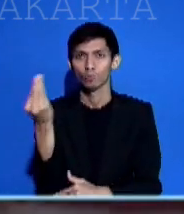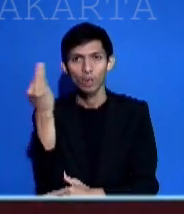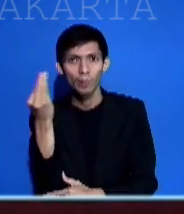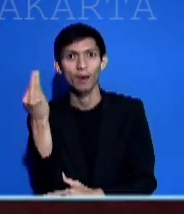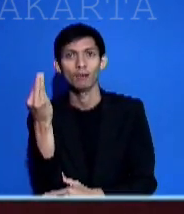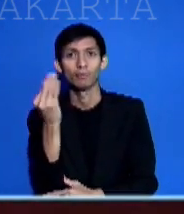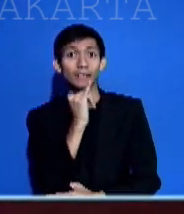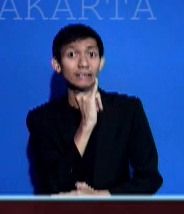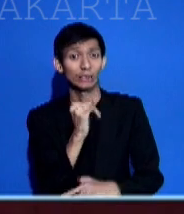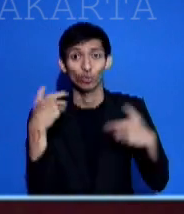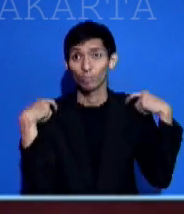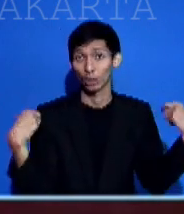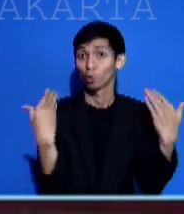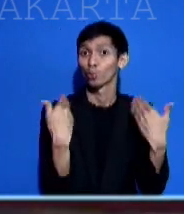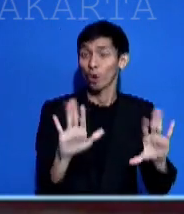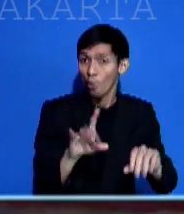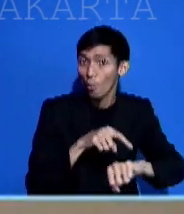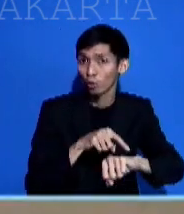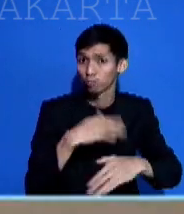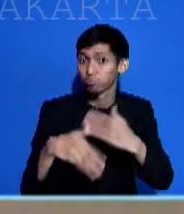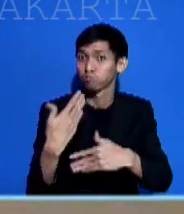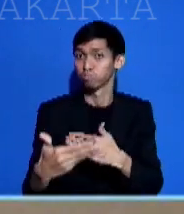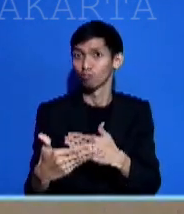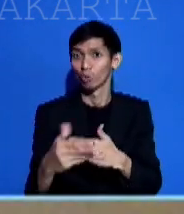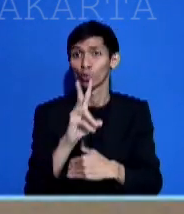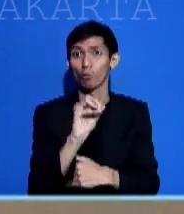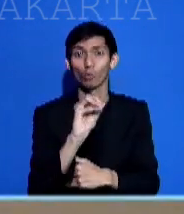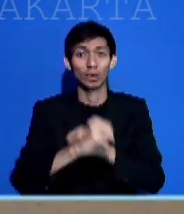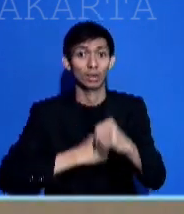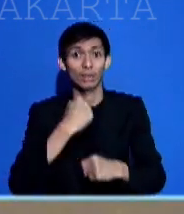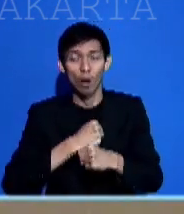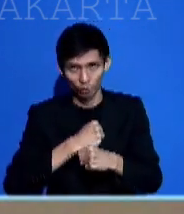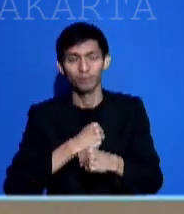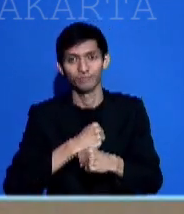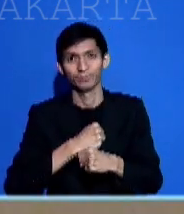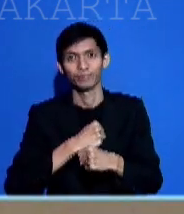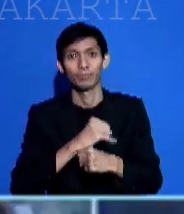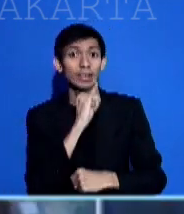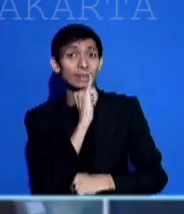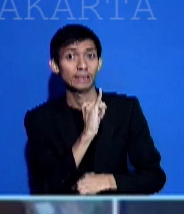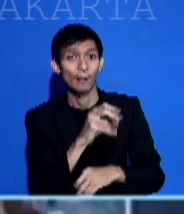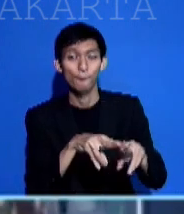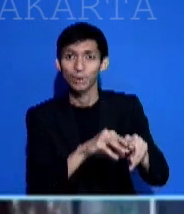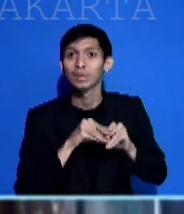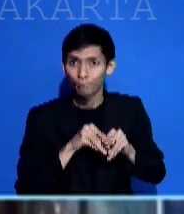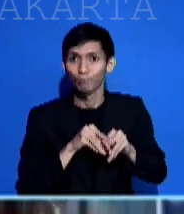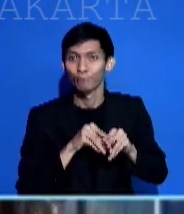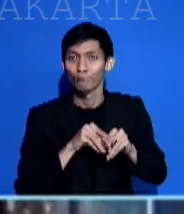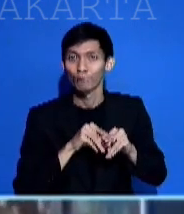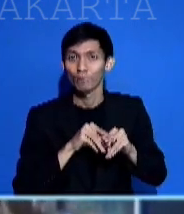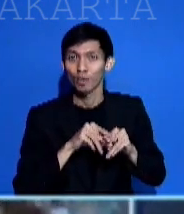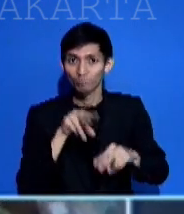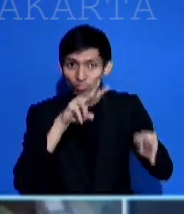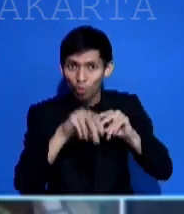izin Gubernur ditentukan masa sewa berlaku selama 20 tahun lalu perjanjian sewa akan ditinau ulang seap